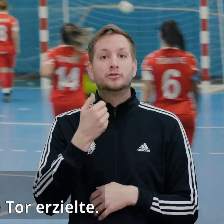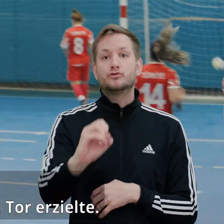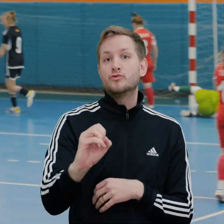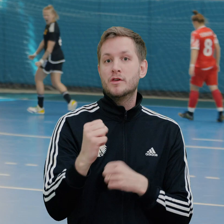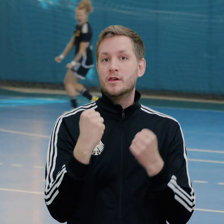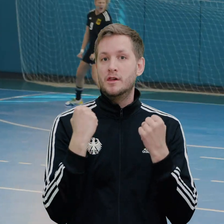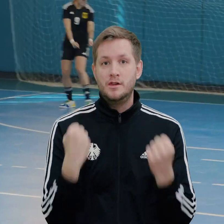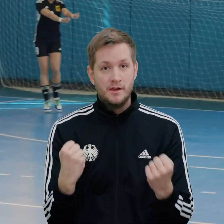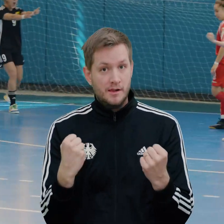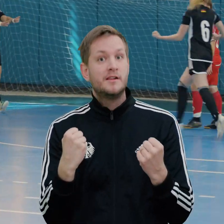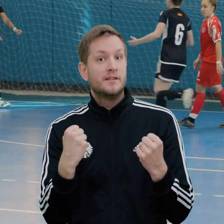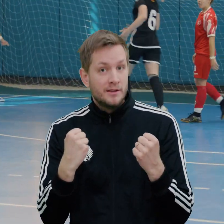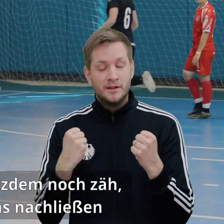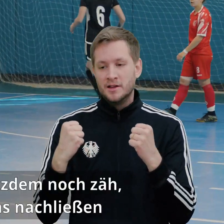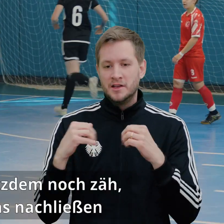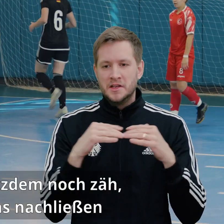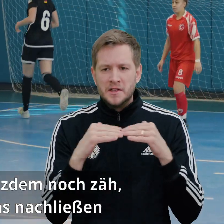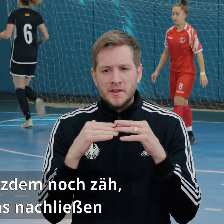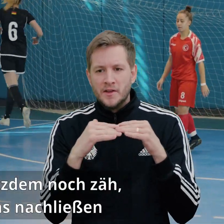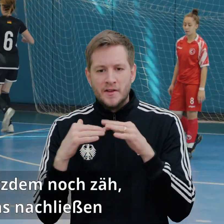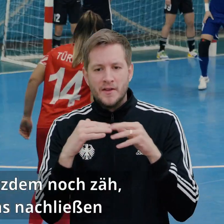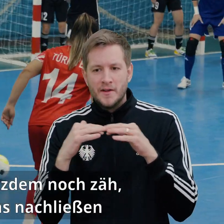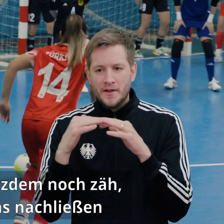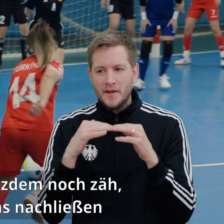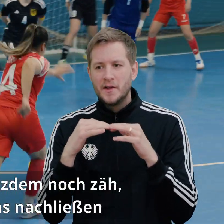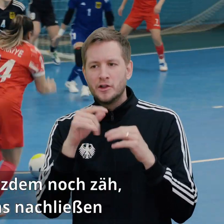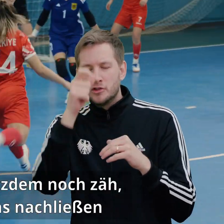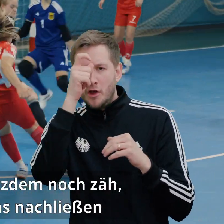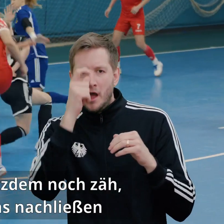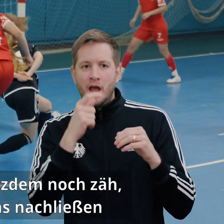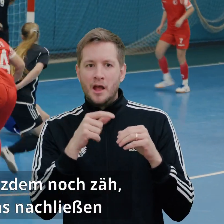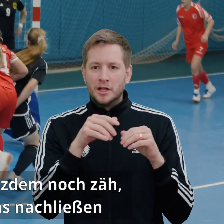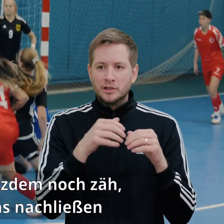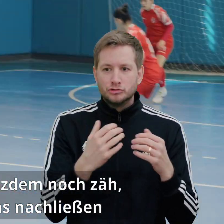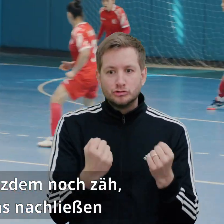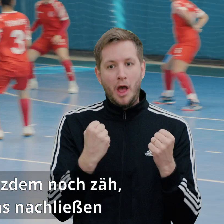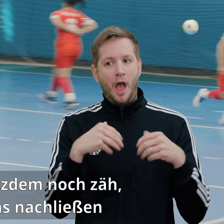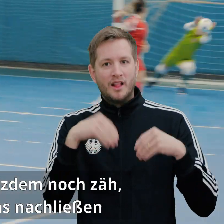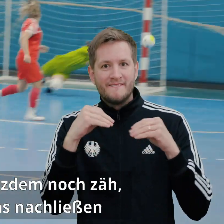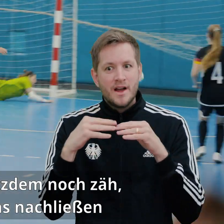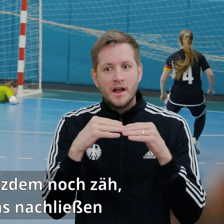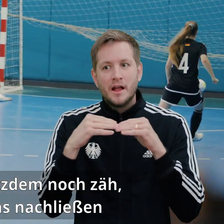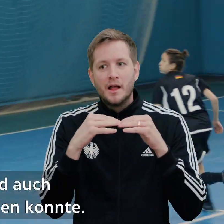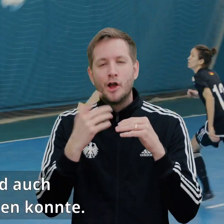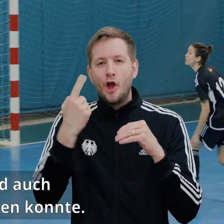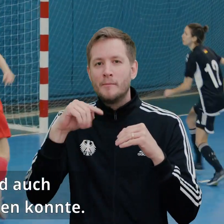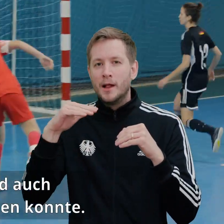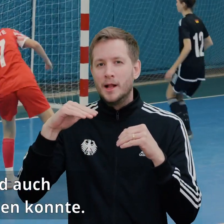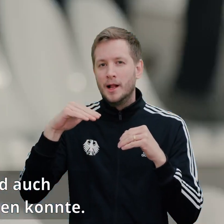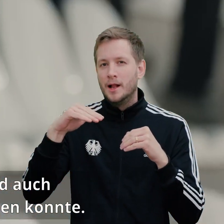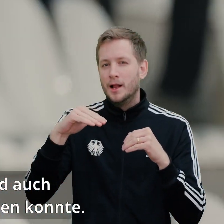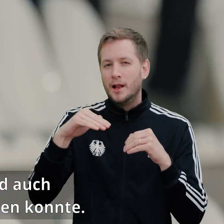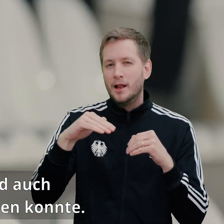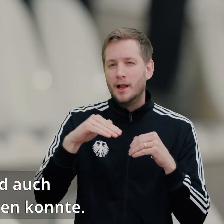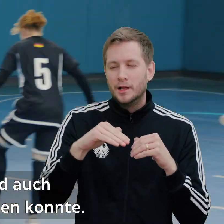Tor erzielte. Das Spiel war danach trotzdem noch zäh, bis die Türkinnen etwas nachließen und